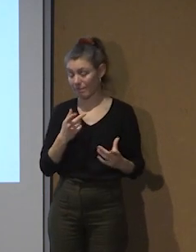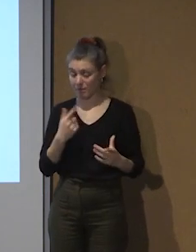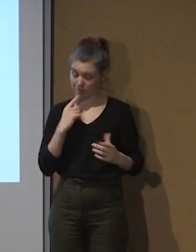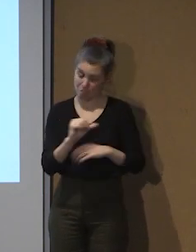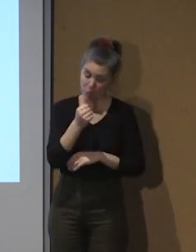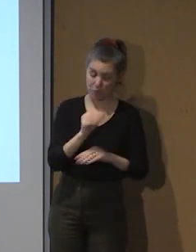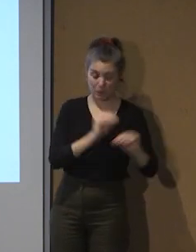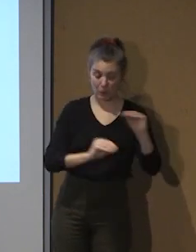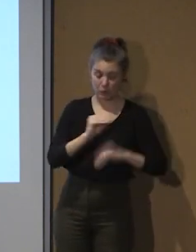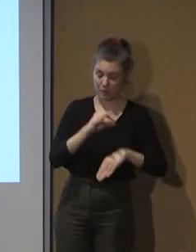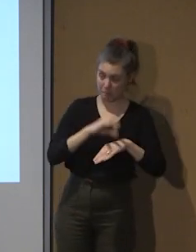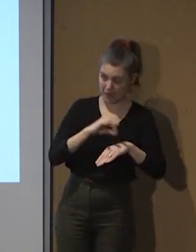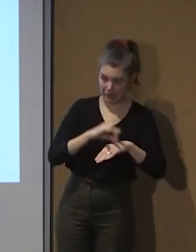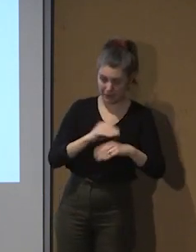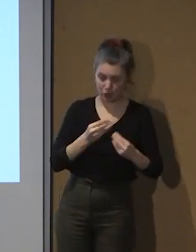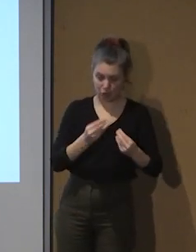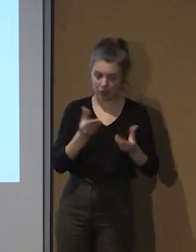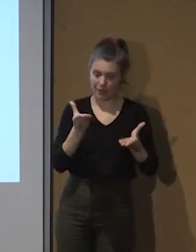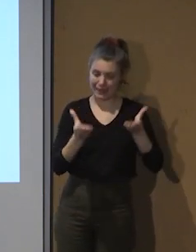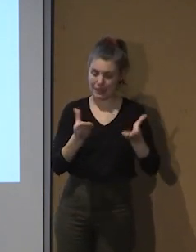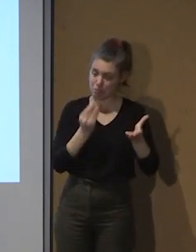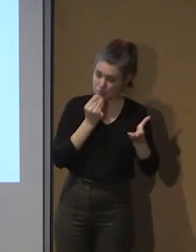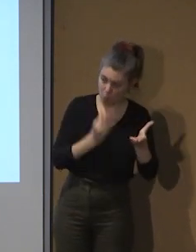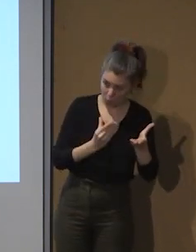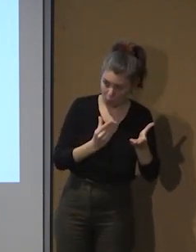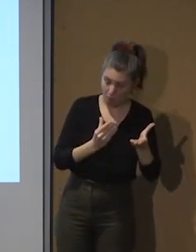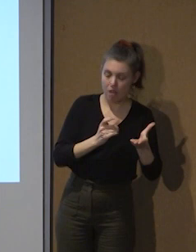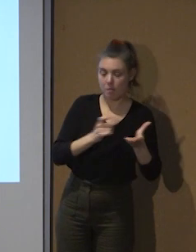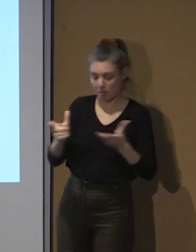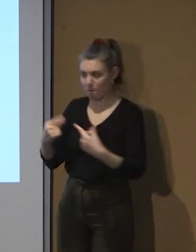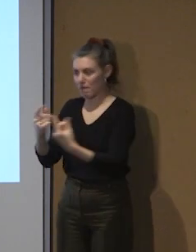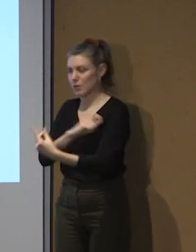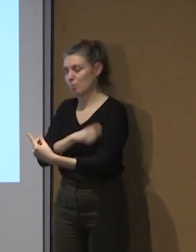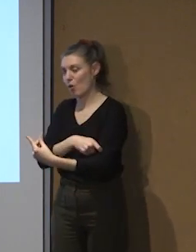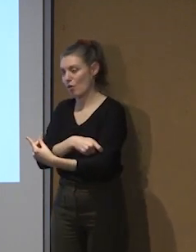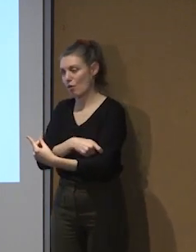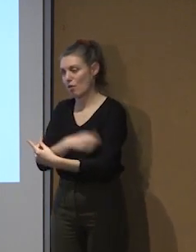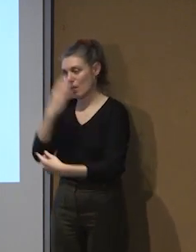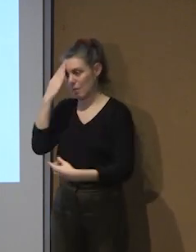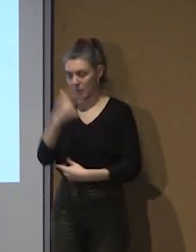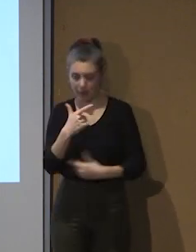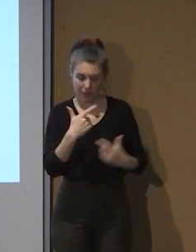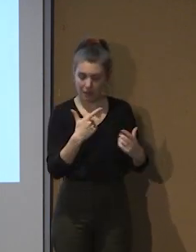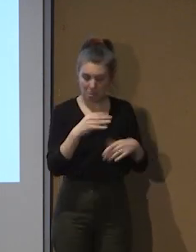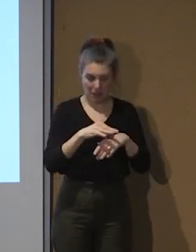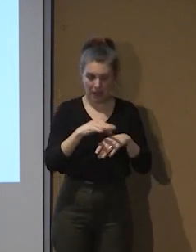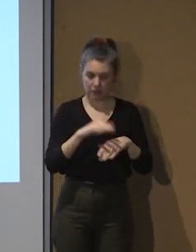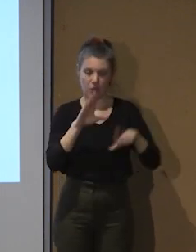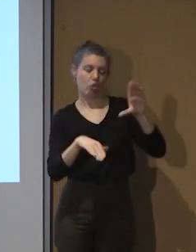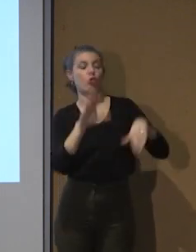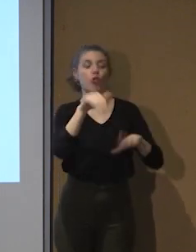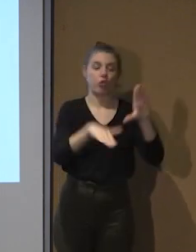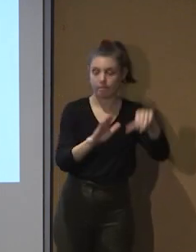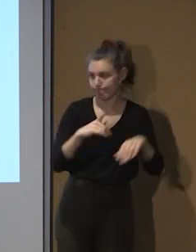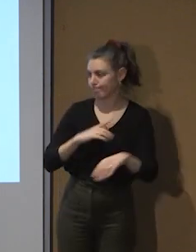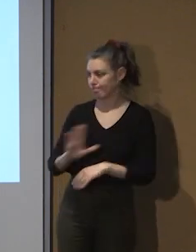on reprend. Parce que c'est là qu'on va avoir des effets indésirables de l'activité physique sur la santé qui va se rajouter à la décompensation de la maladie.